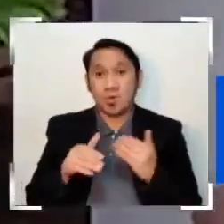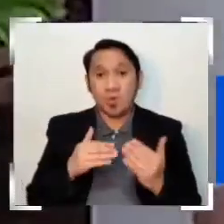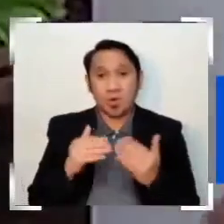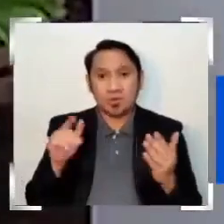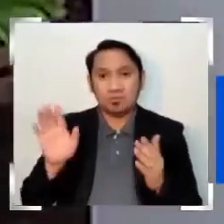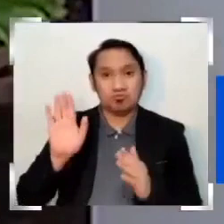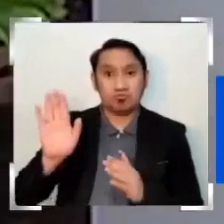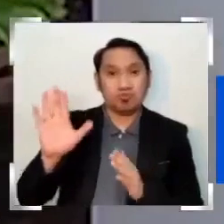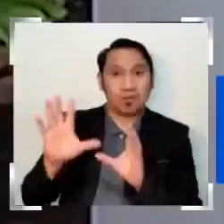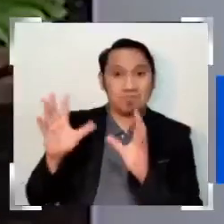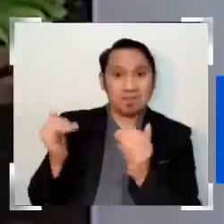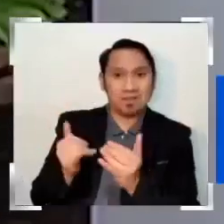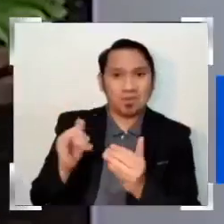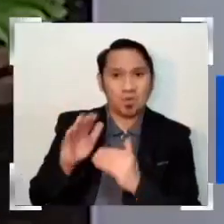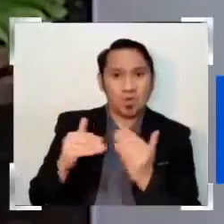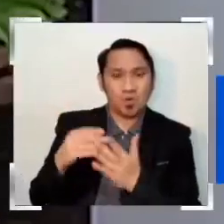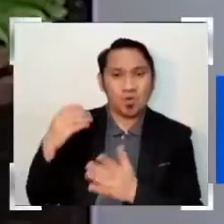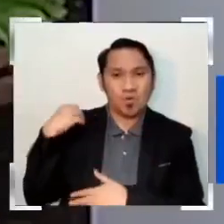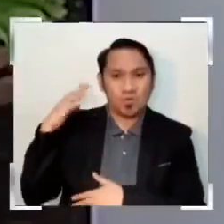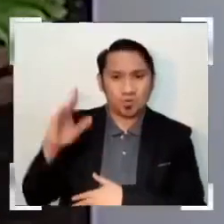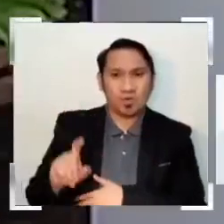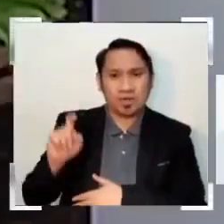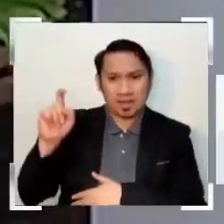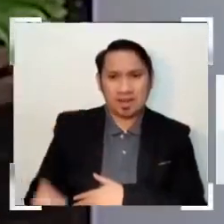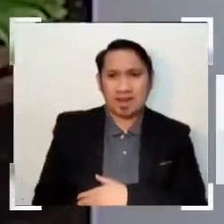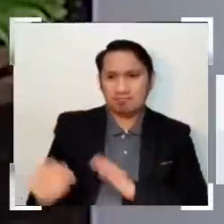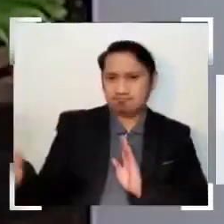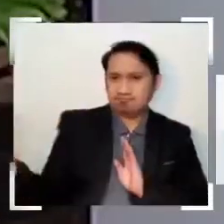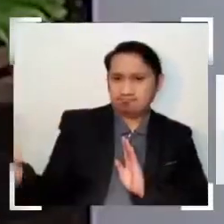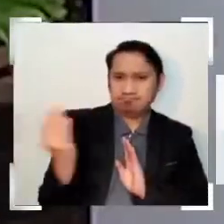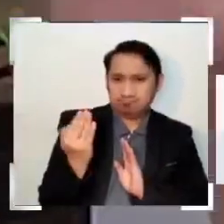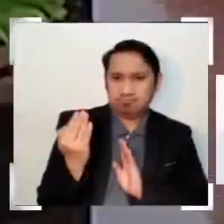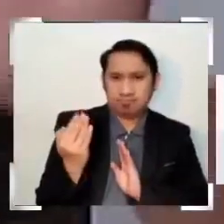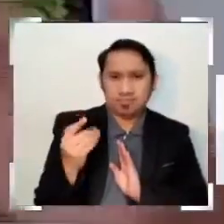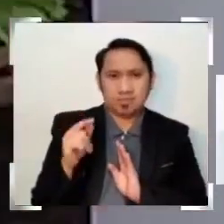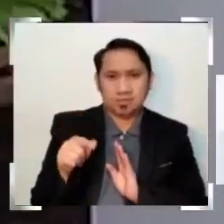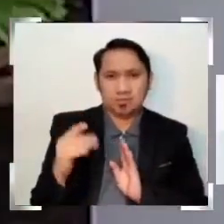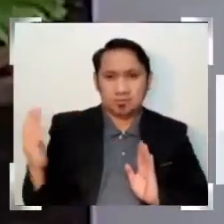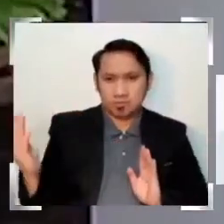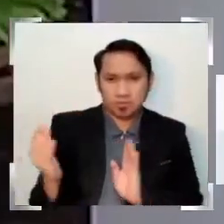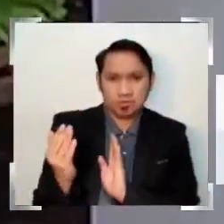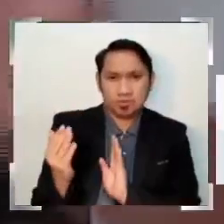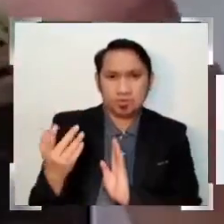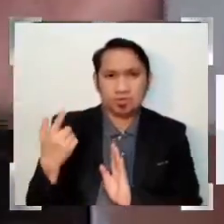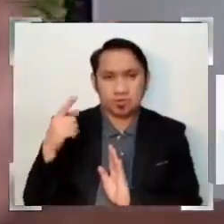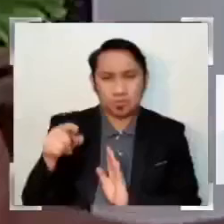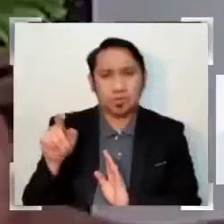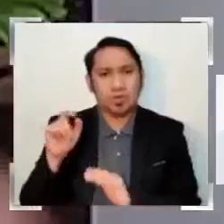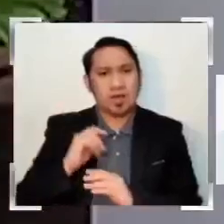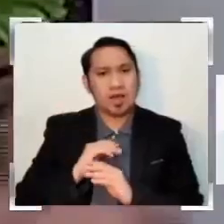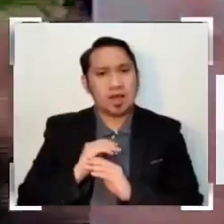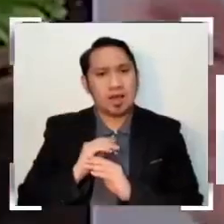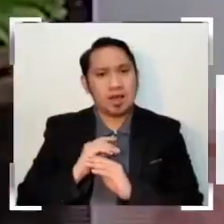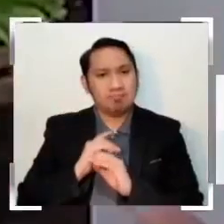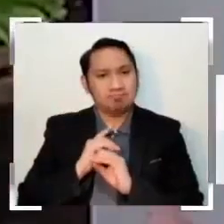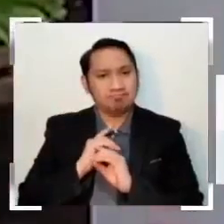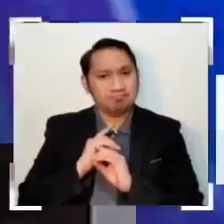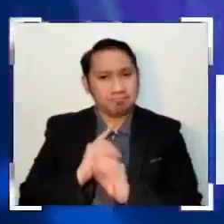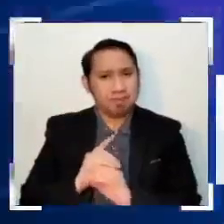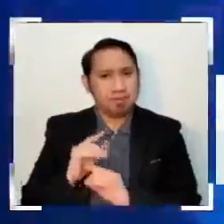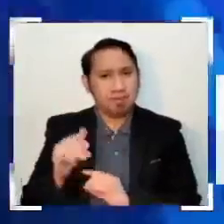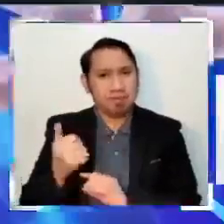ang haharap talaga. May direksyon talaga tatahakin na yun ang makikipaglaban para dun sa iba pang mga